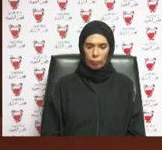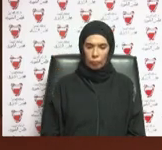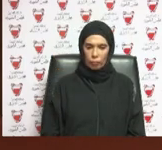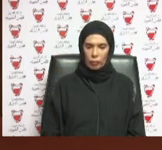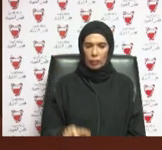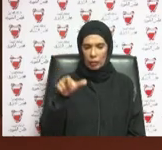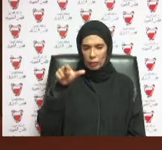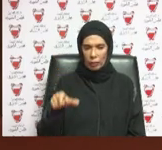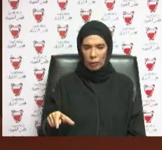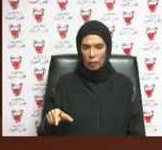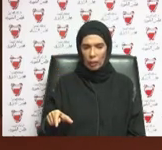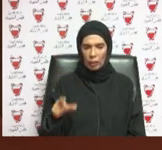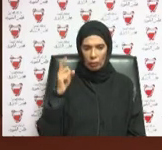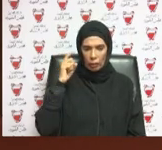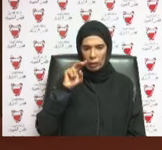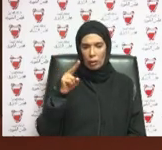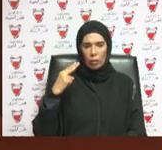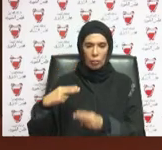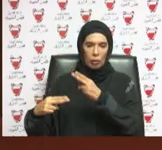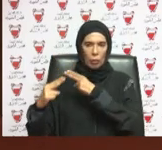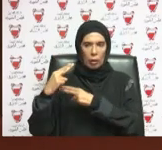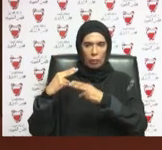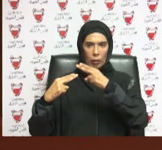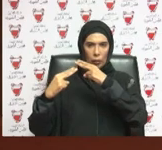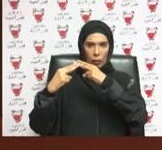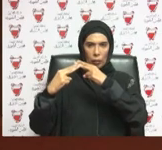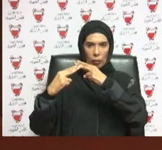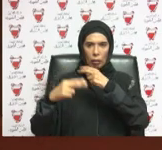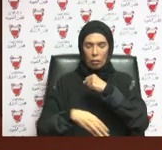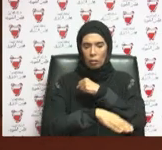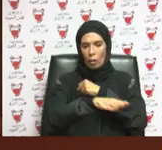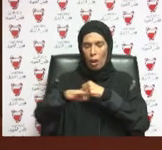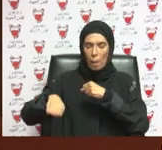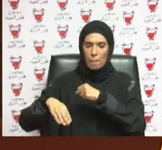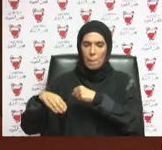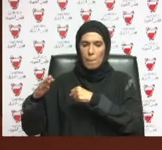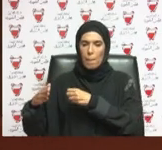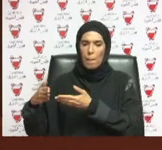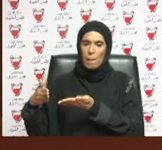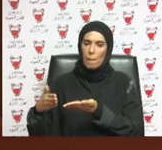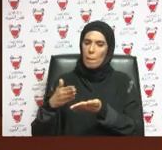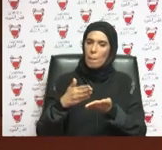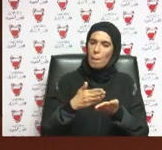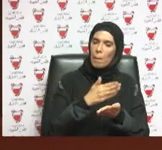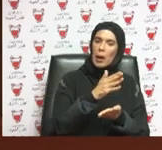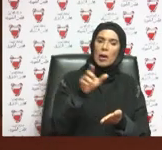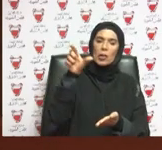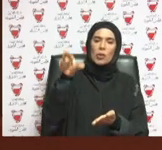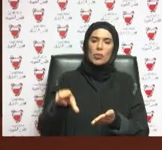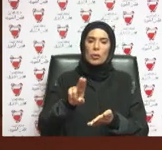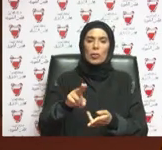شخصية عرفها التاريخ وعرفها العصر الحديث في جميع المجالات. فهو شخصية تاريخية